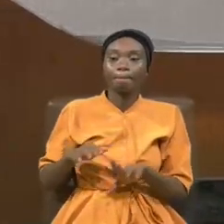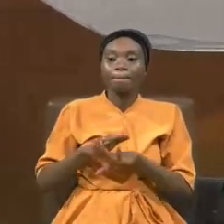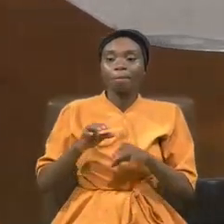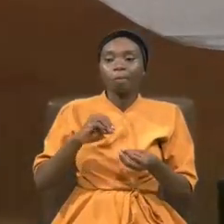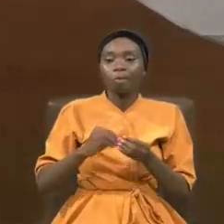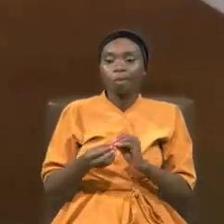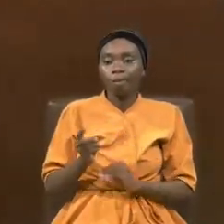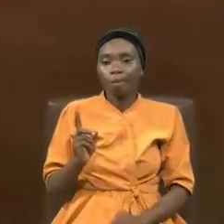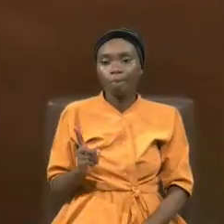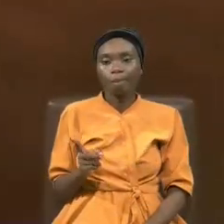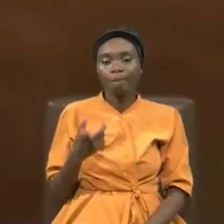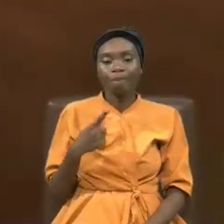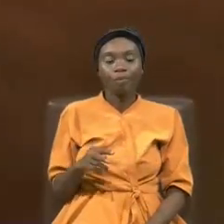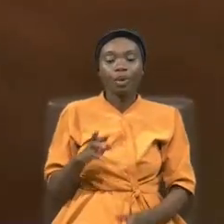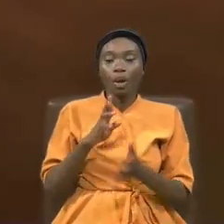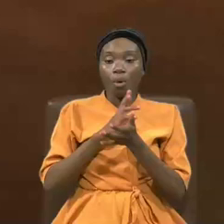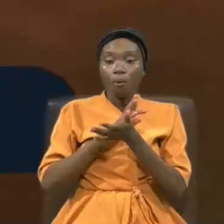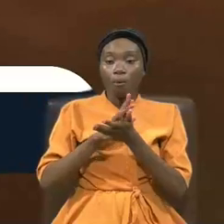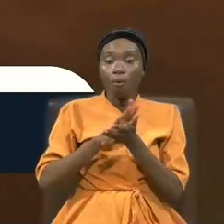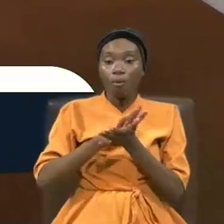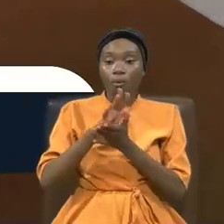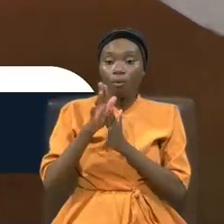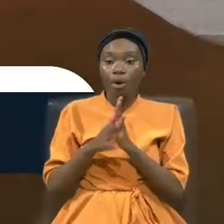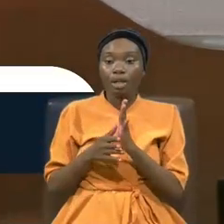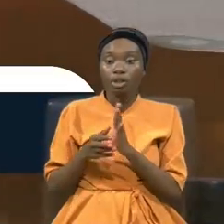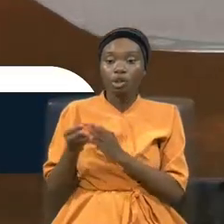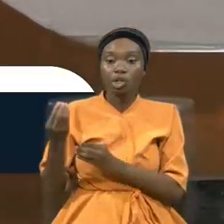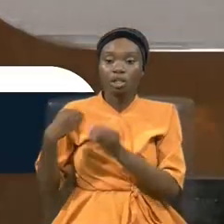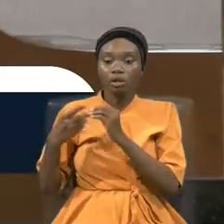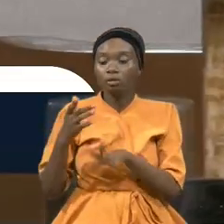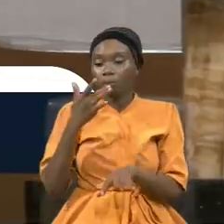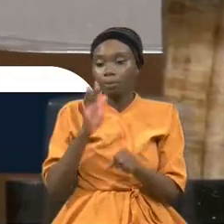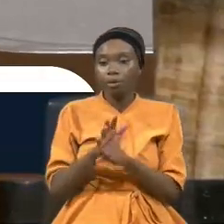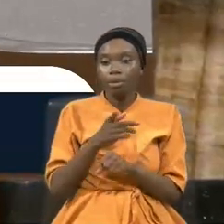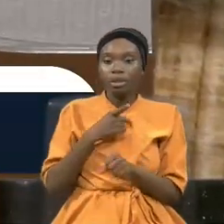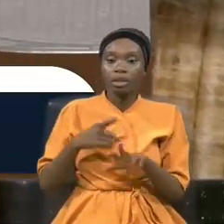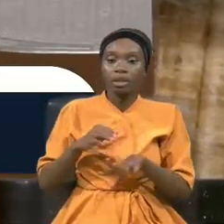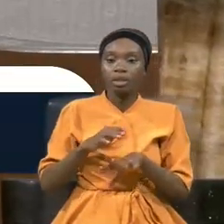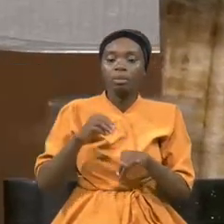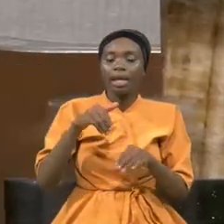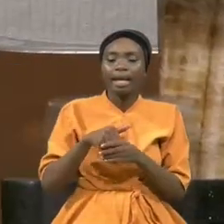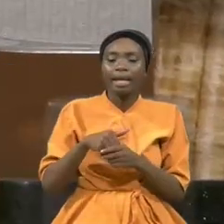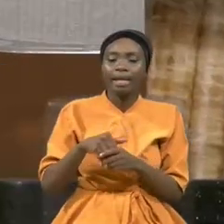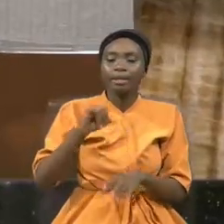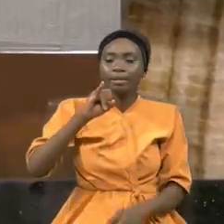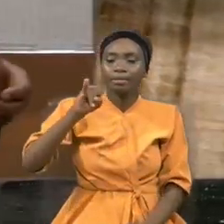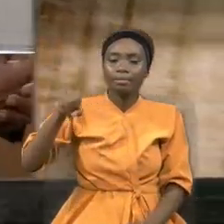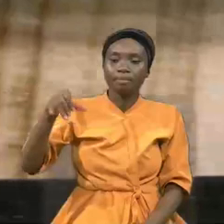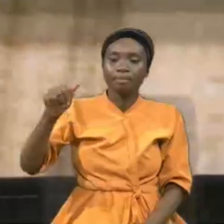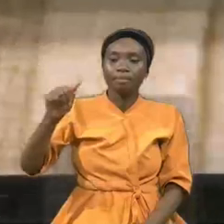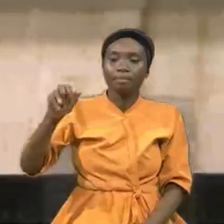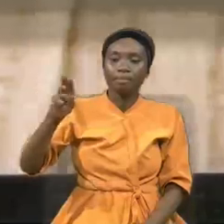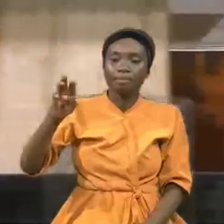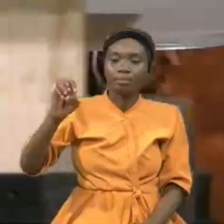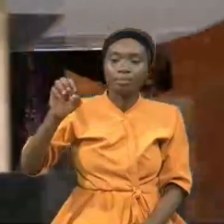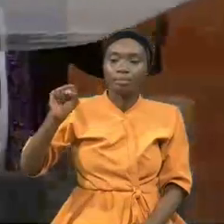ici. Les héritiers justes du royaume promis. Nous allons à Jacques 2, verset